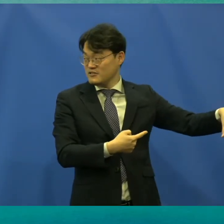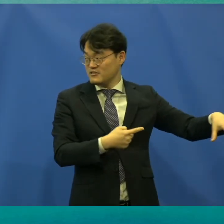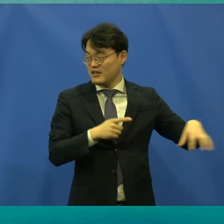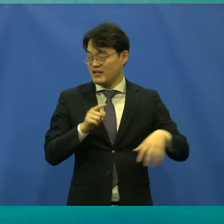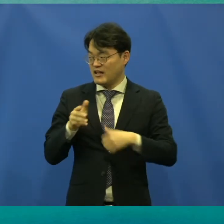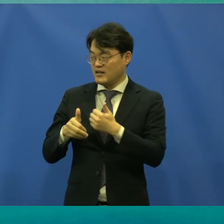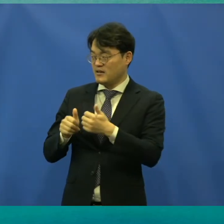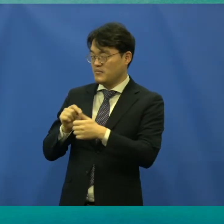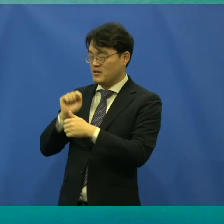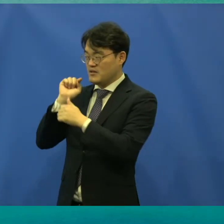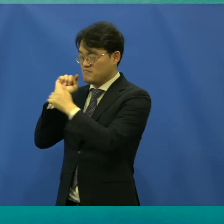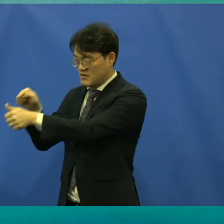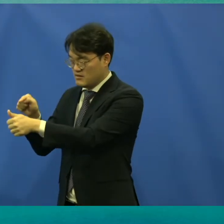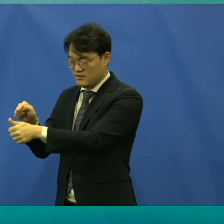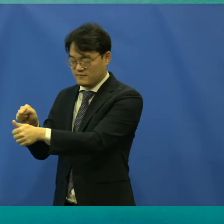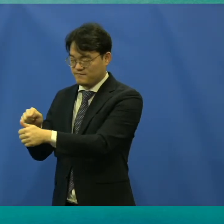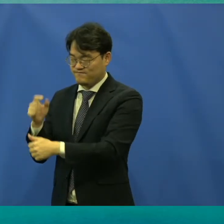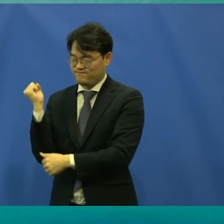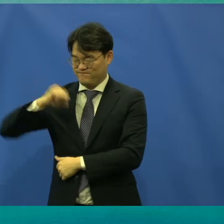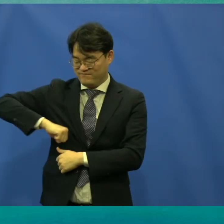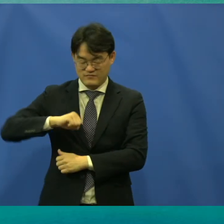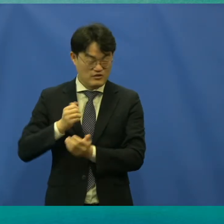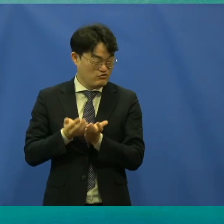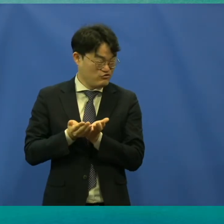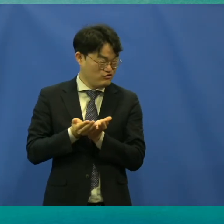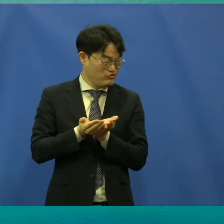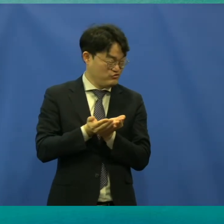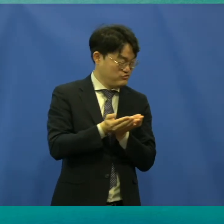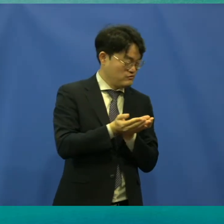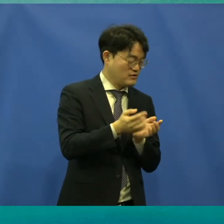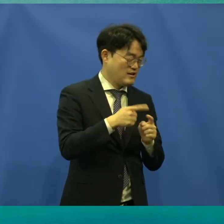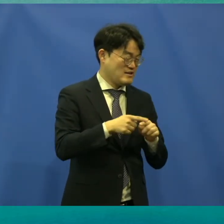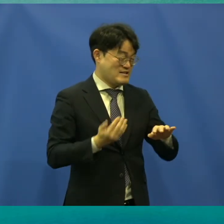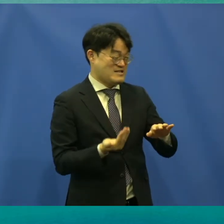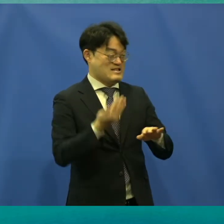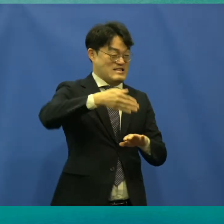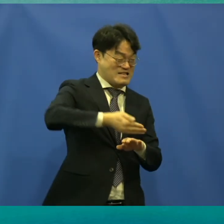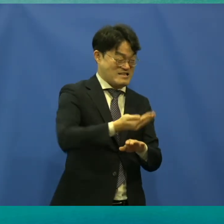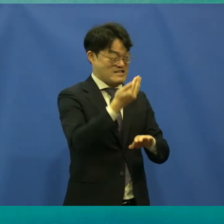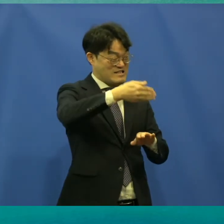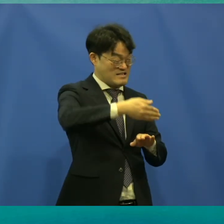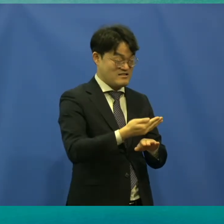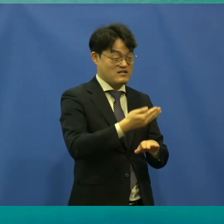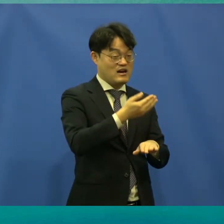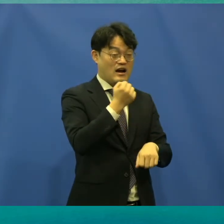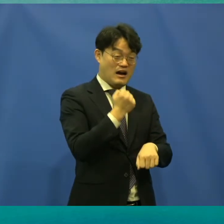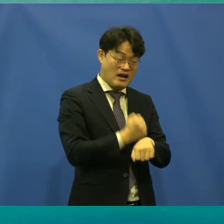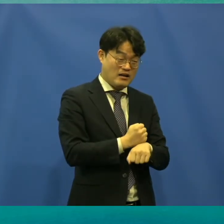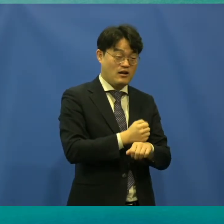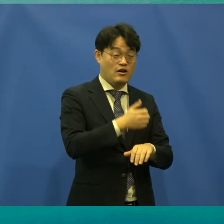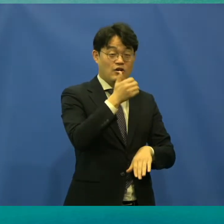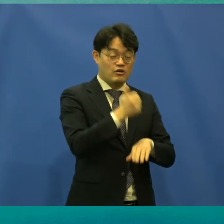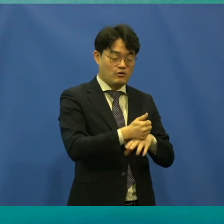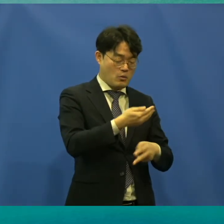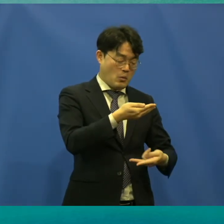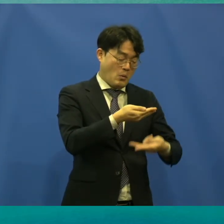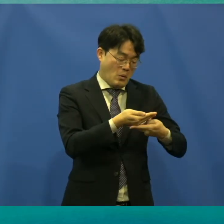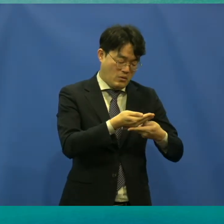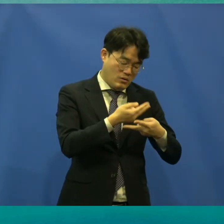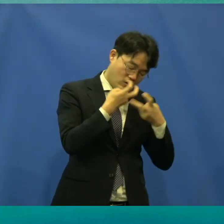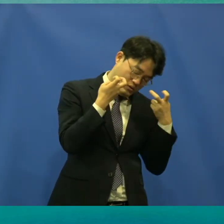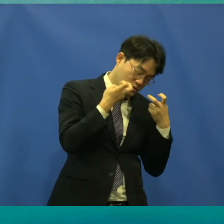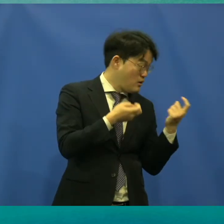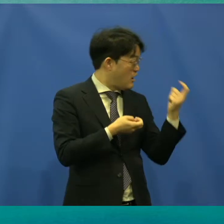결국은 요나가 바다에 빠지는 이제 사건이 일어나죠. 요나도